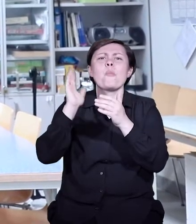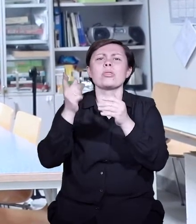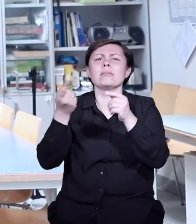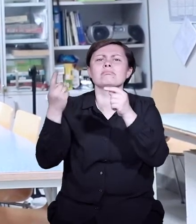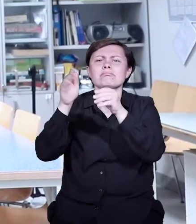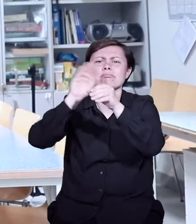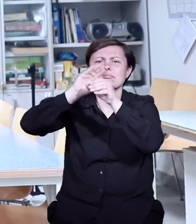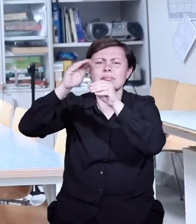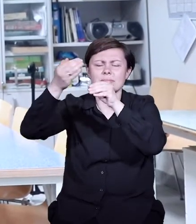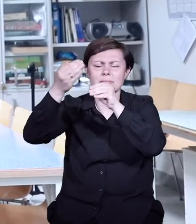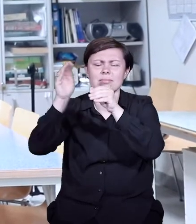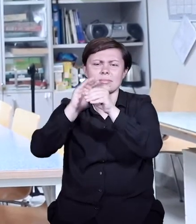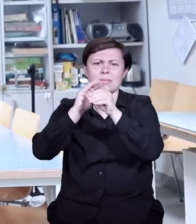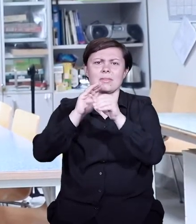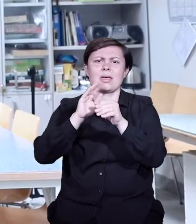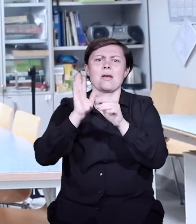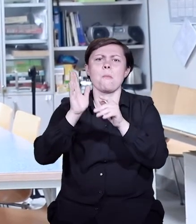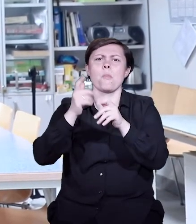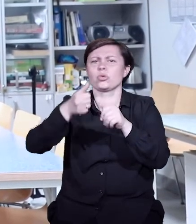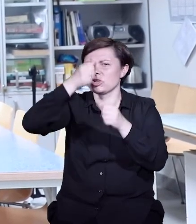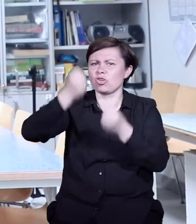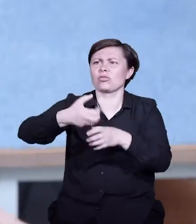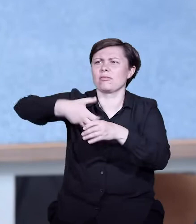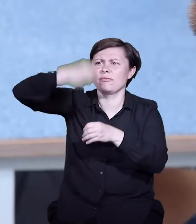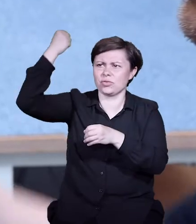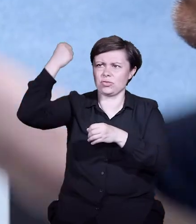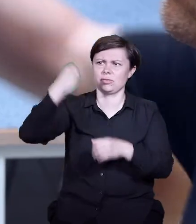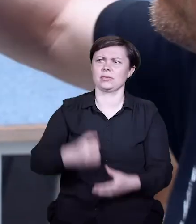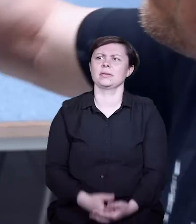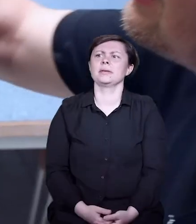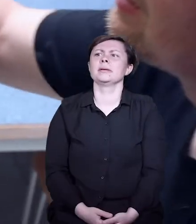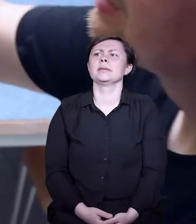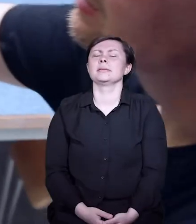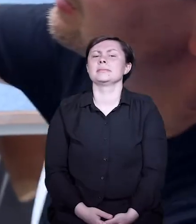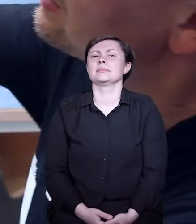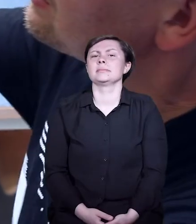wklepać, niż to wyciągnąć.